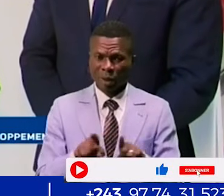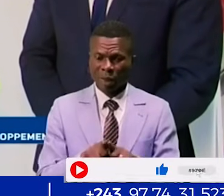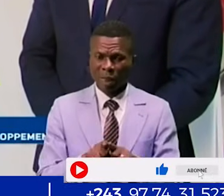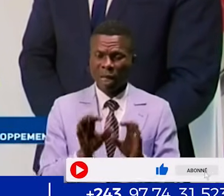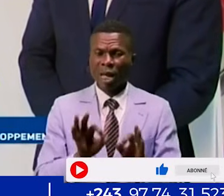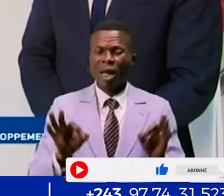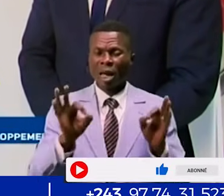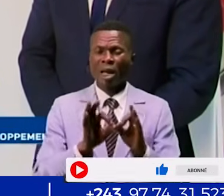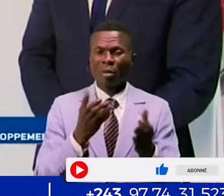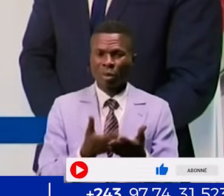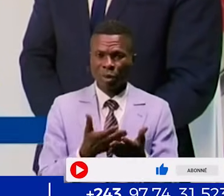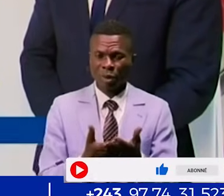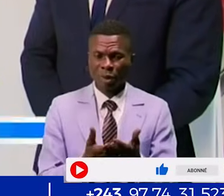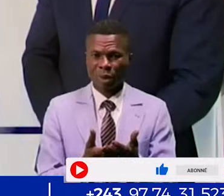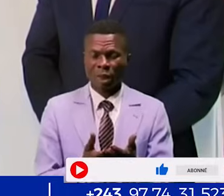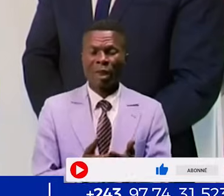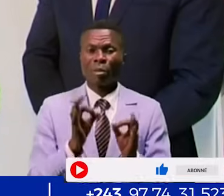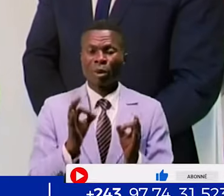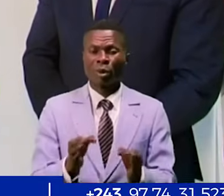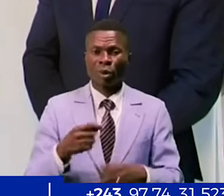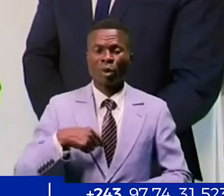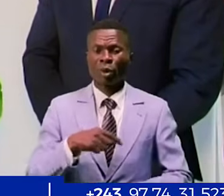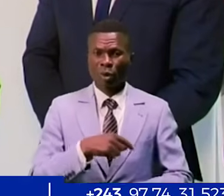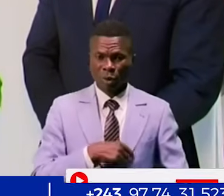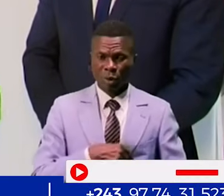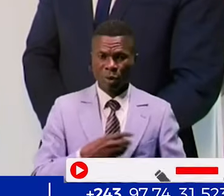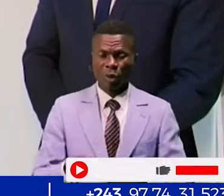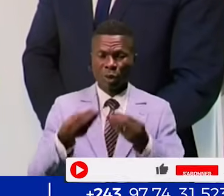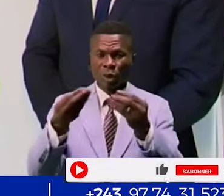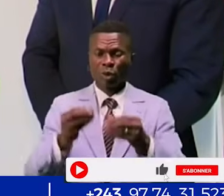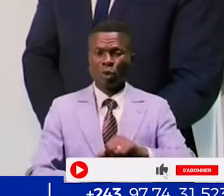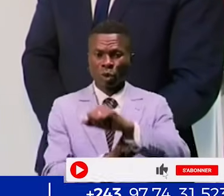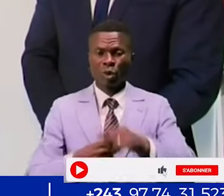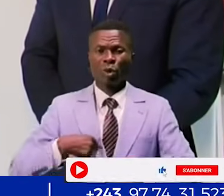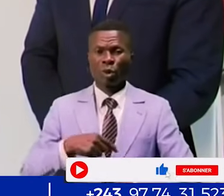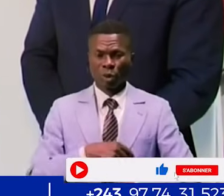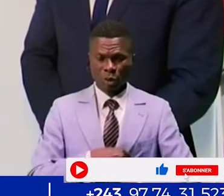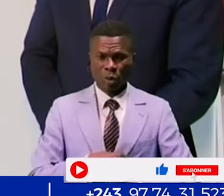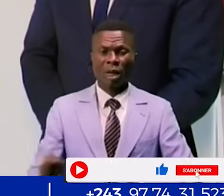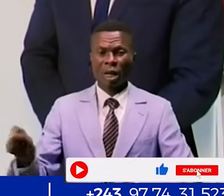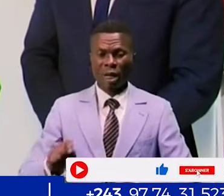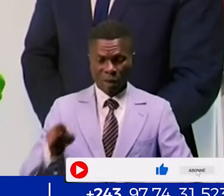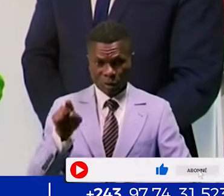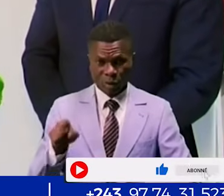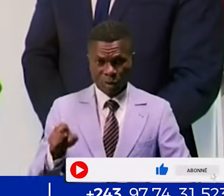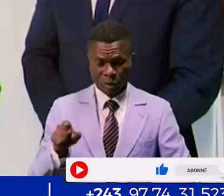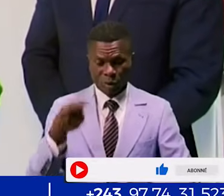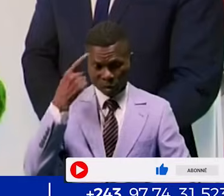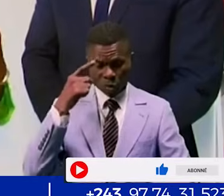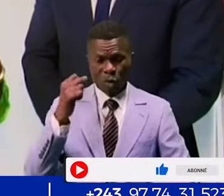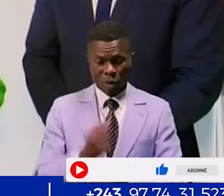par la première ministre également que nous avons rencontrée. Nous allons apporter notre appui dans un territoire donné, en essayant